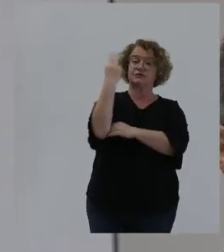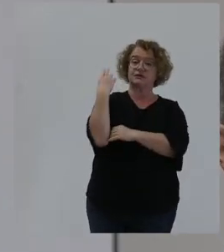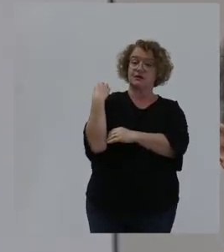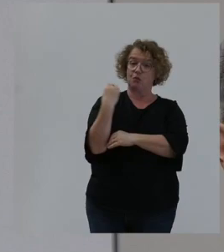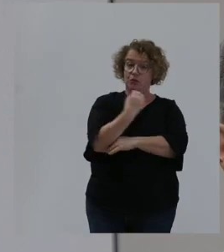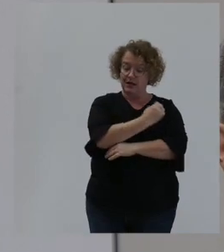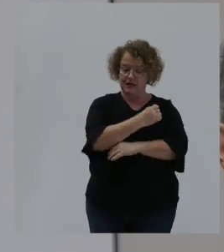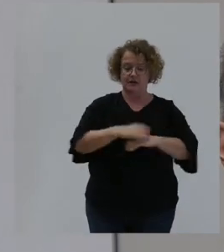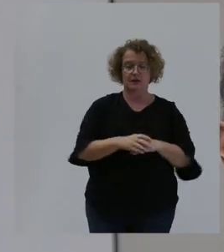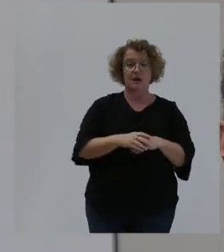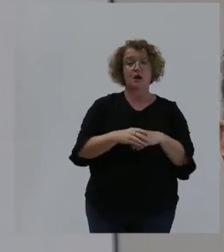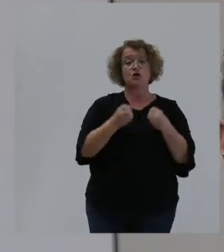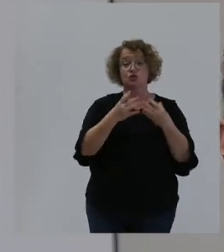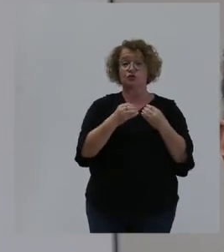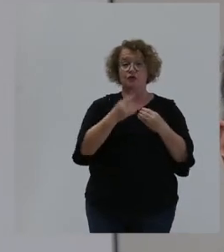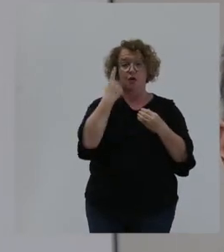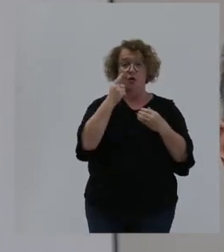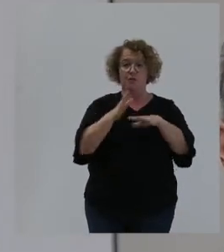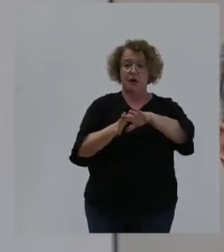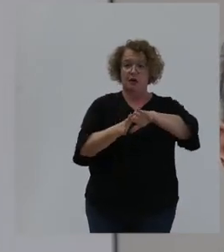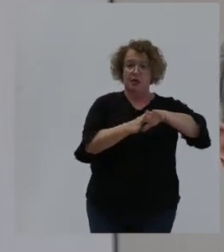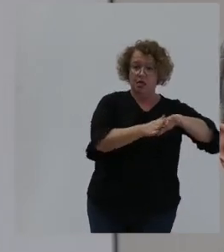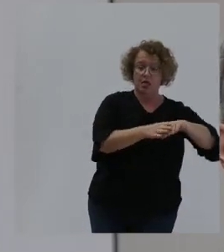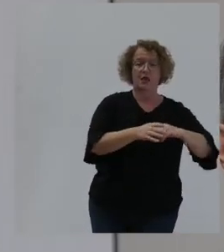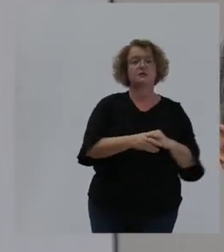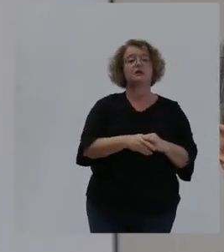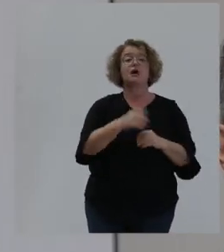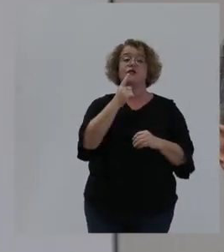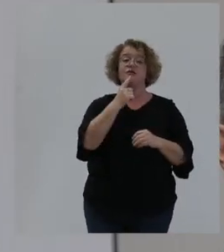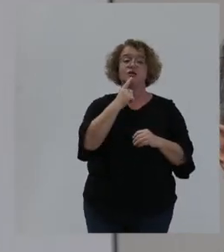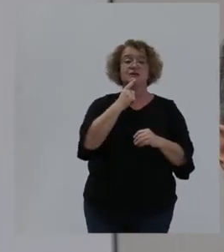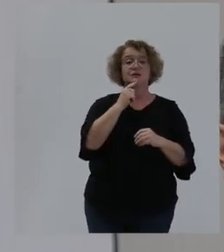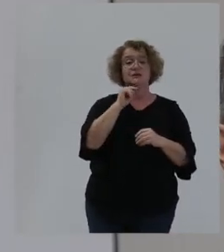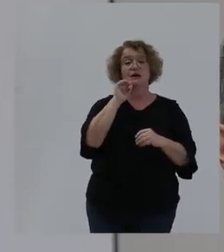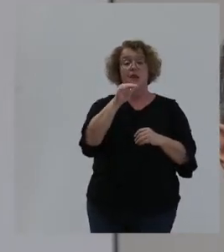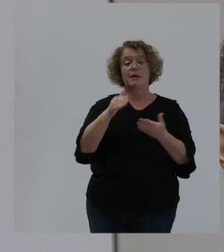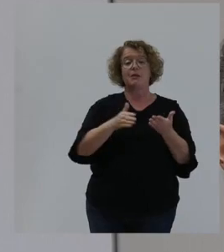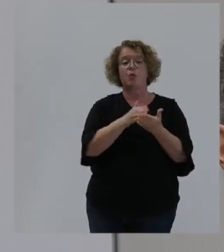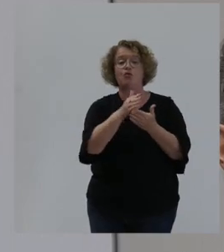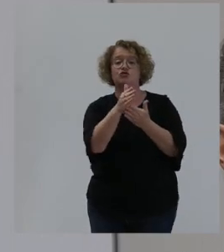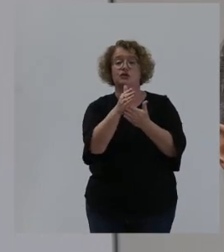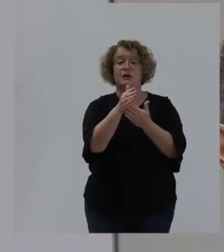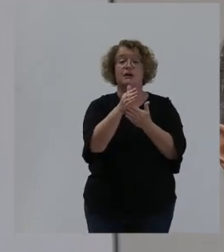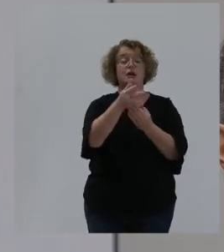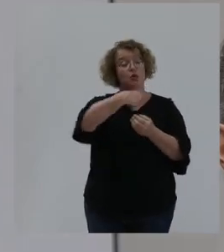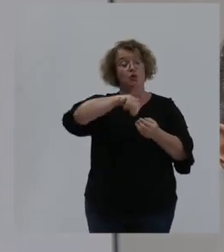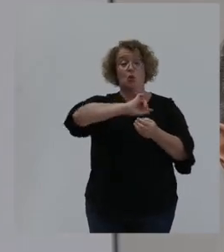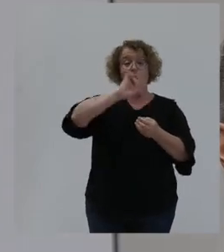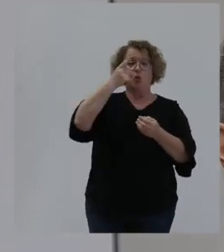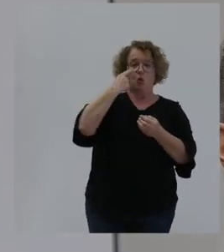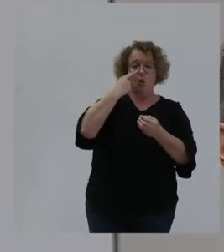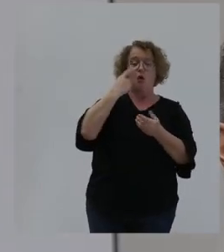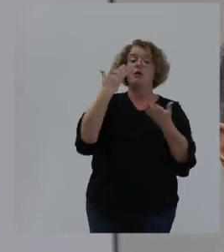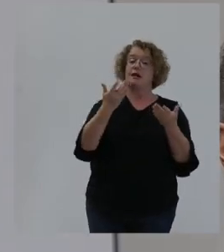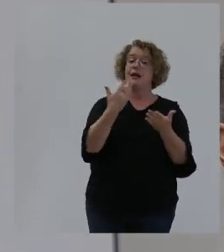perte de vitesse et l'isolement sont inquiétants. L'échec au PIA 4 et à 2 appels à projets SAPS, Sciences avec et pour la société, ont